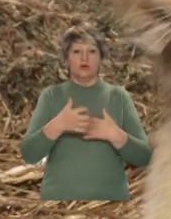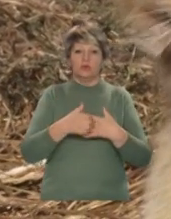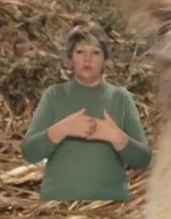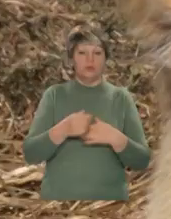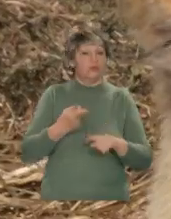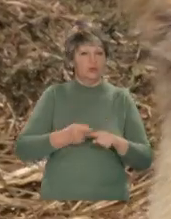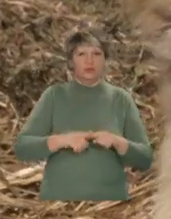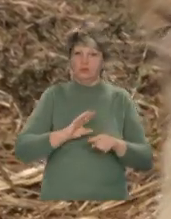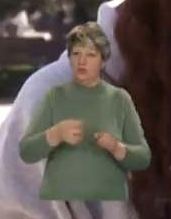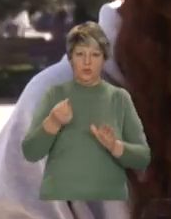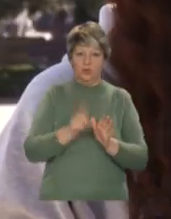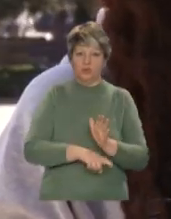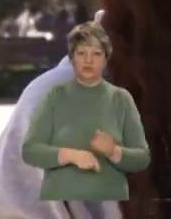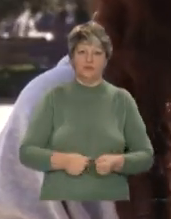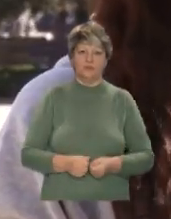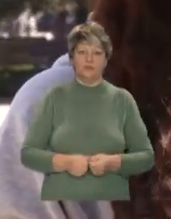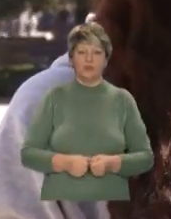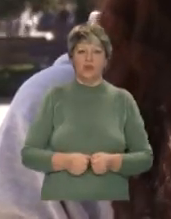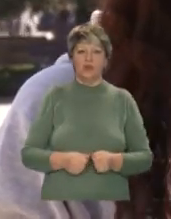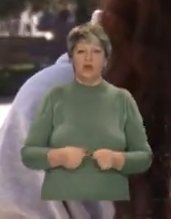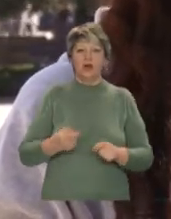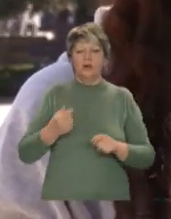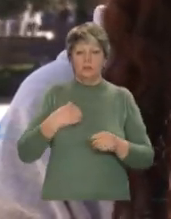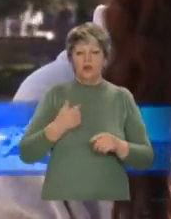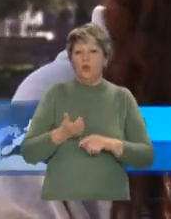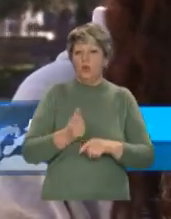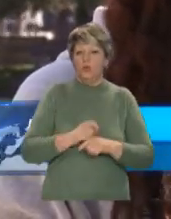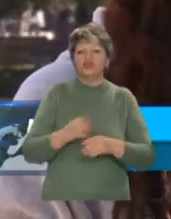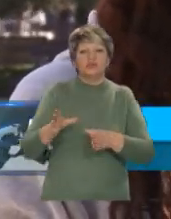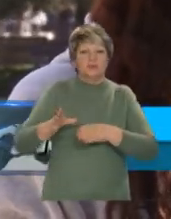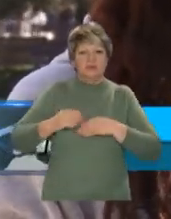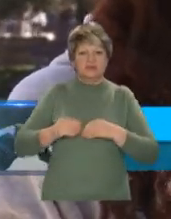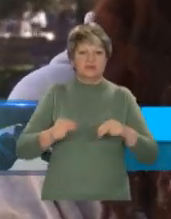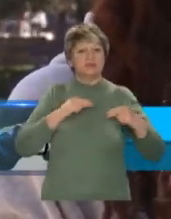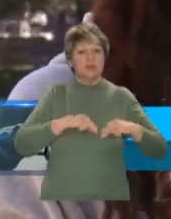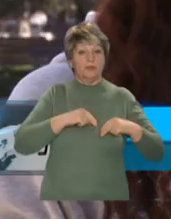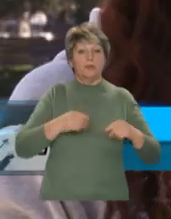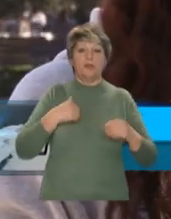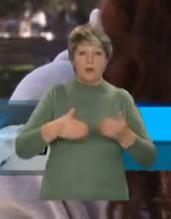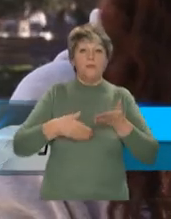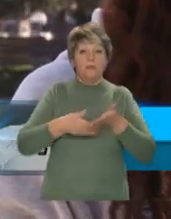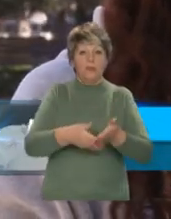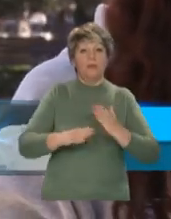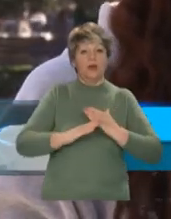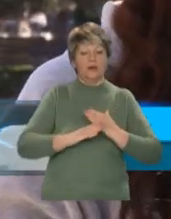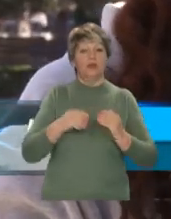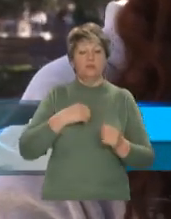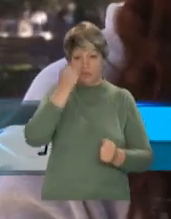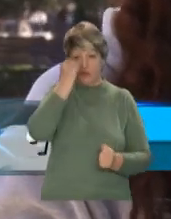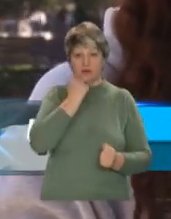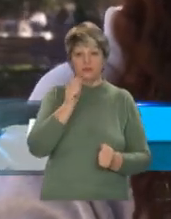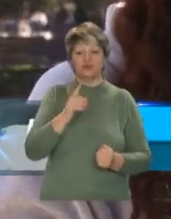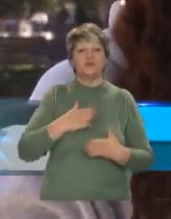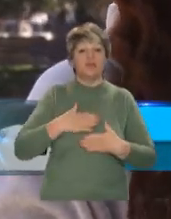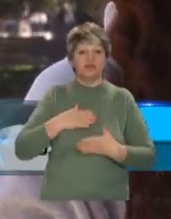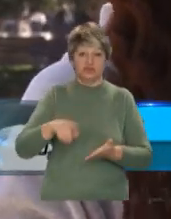дешево. Ми дуже тісно з ними співпрацюємо, вони дуже нам допомагають. І ми благодарні, що в нашому місті